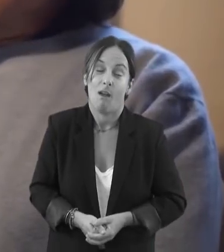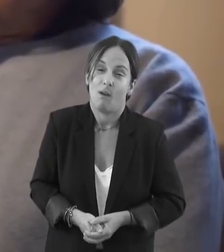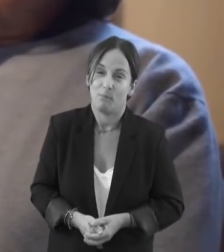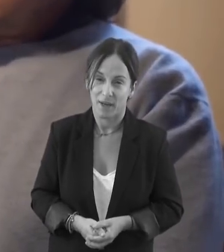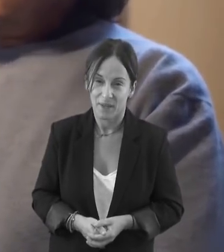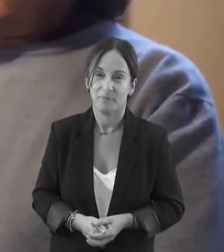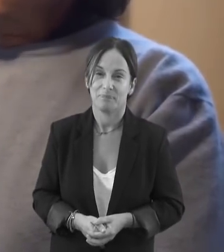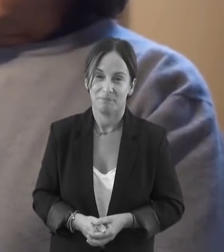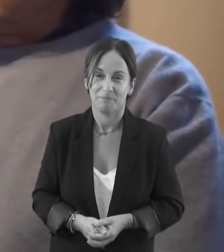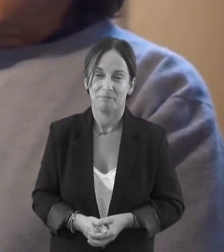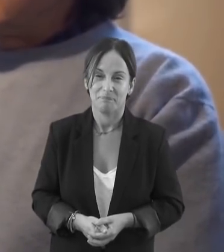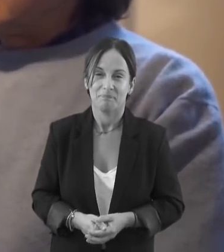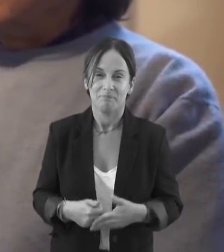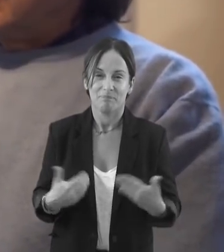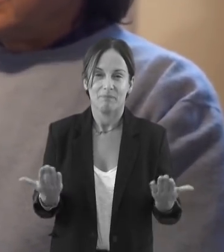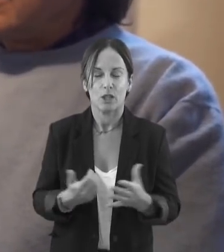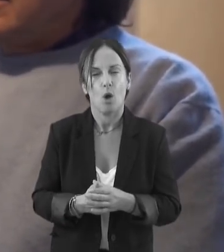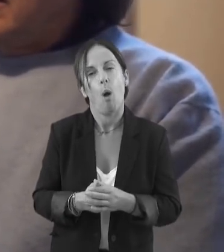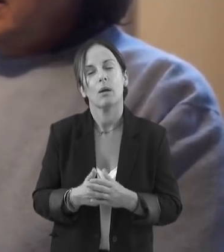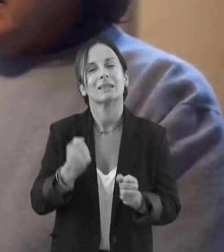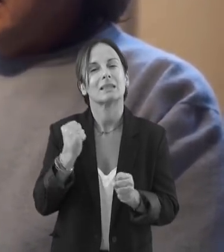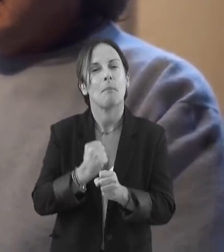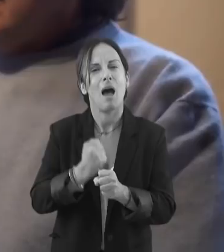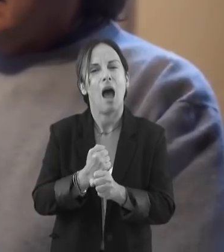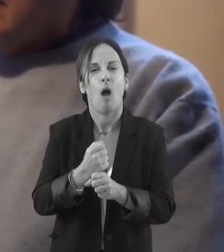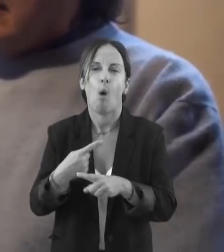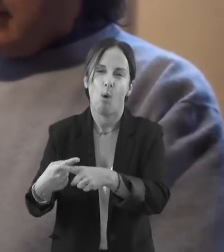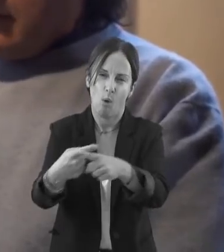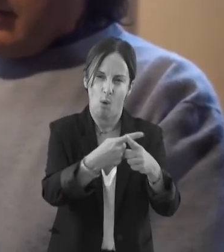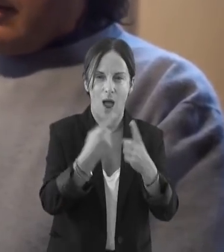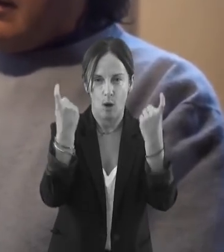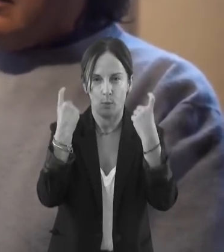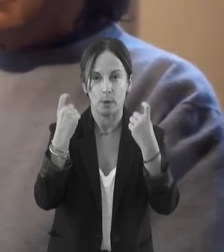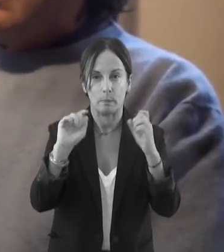Guillem, i tu també empleus aquest sistema? És qui